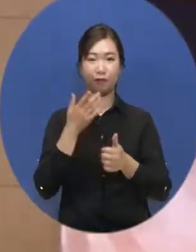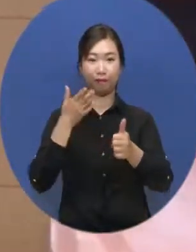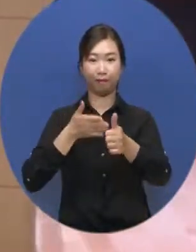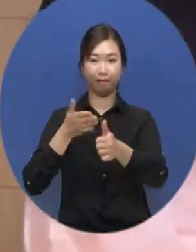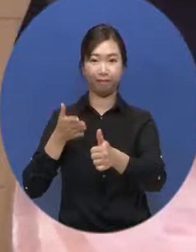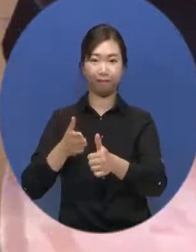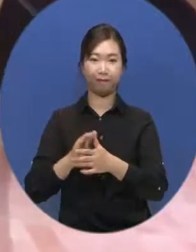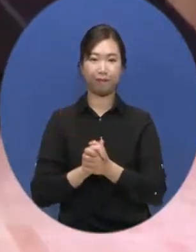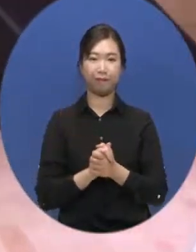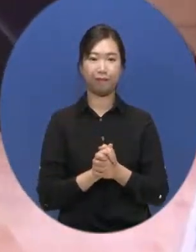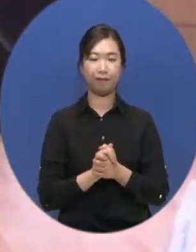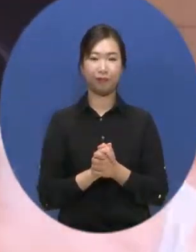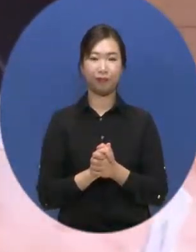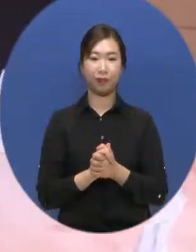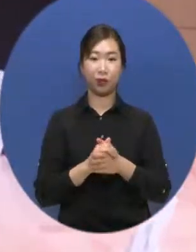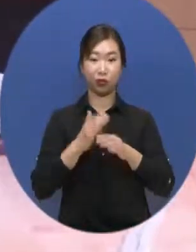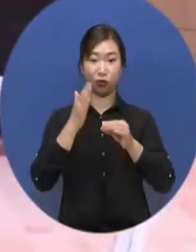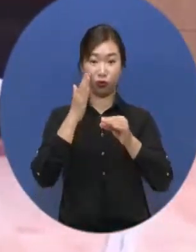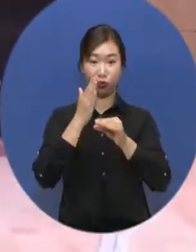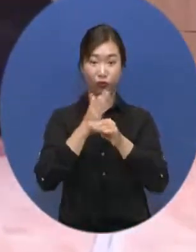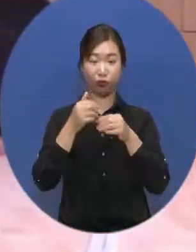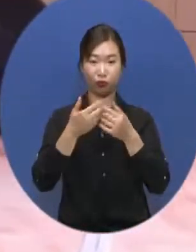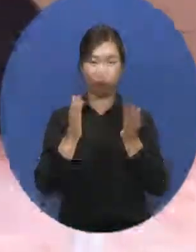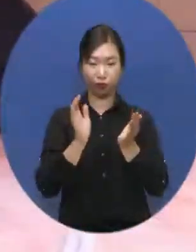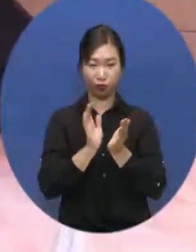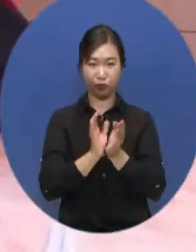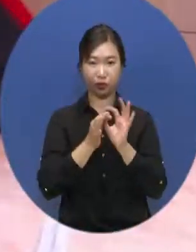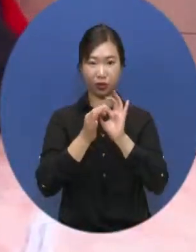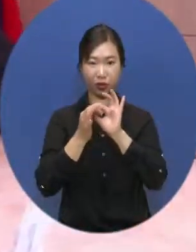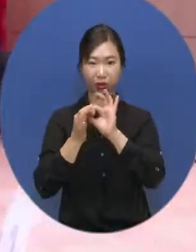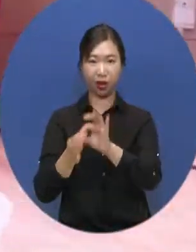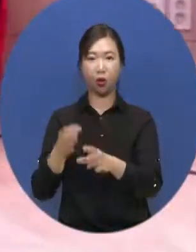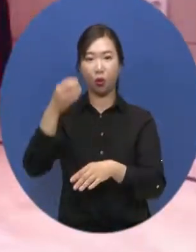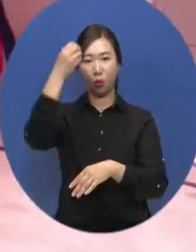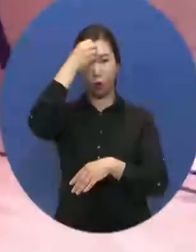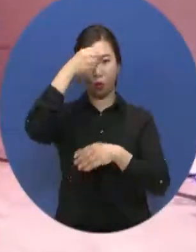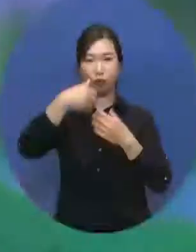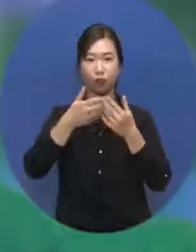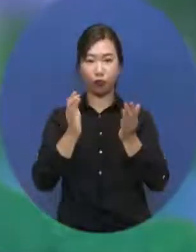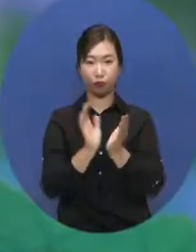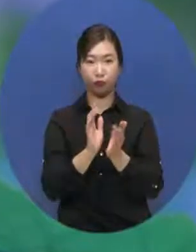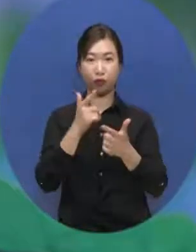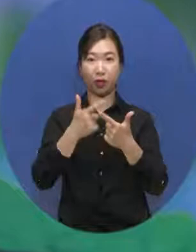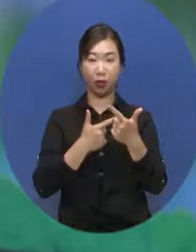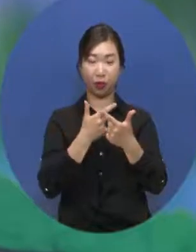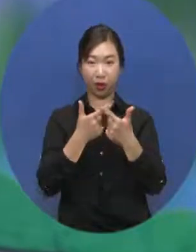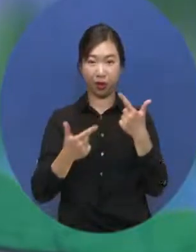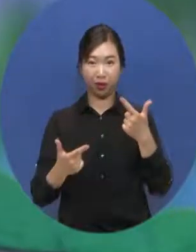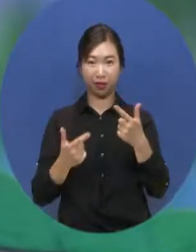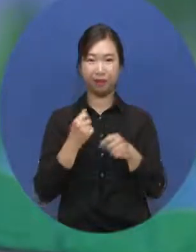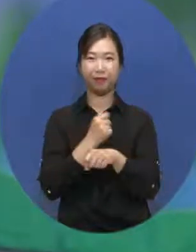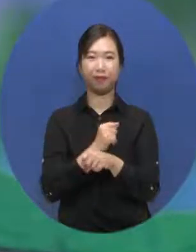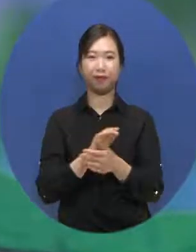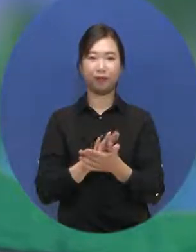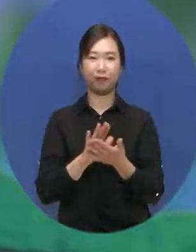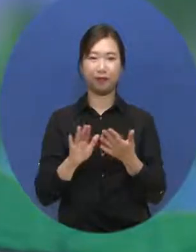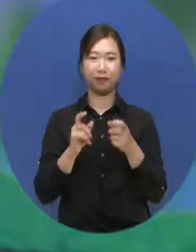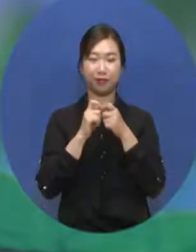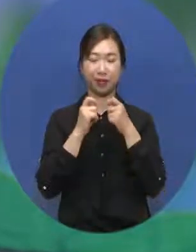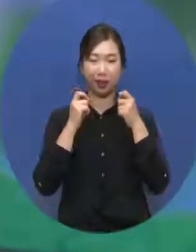중등부 경연대회에 이어서 고등부 경연대회가 이어졌습니다. 네, 미소를 머금는